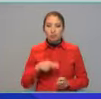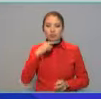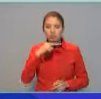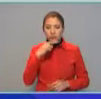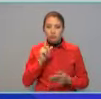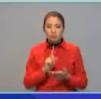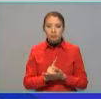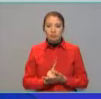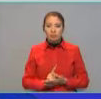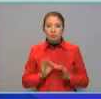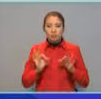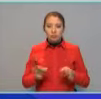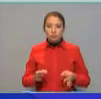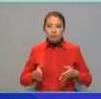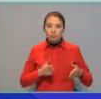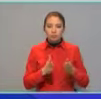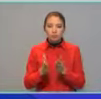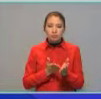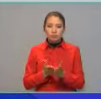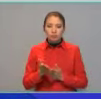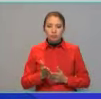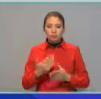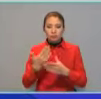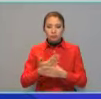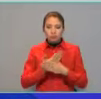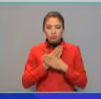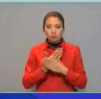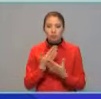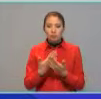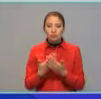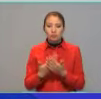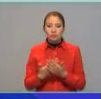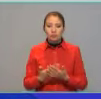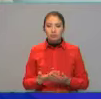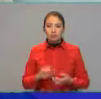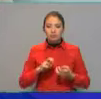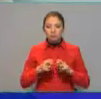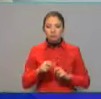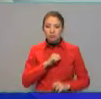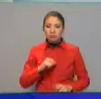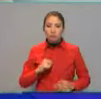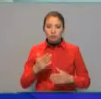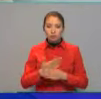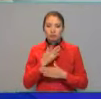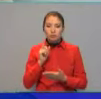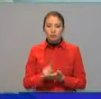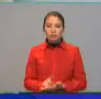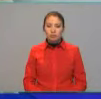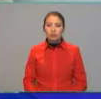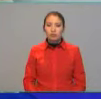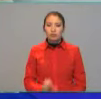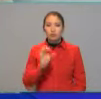оны дұрыс жолға қою, осыған көмек көрсету мәселесінде өзінің қол ұшын беру керек деп ойлаймыз. Ал